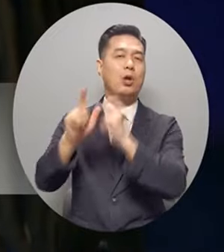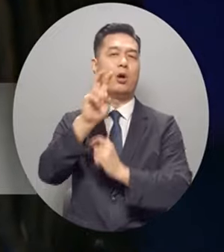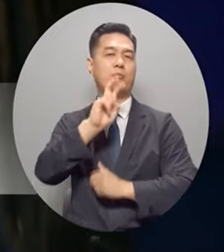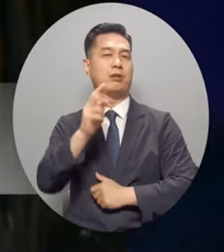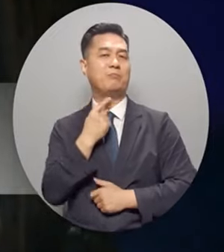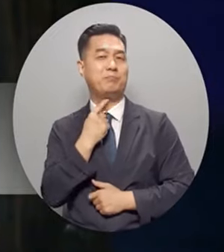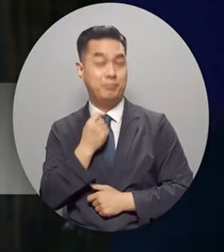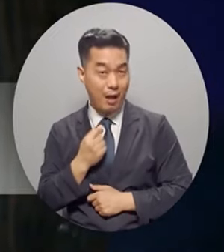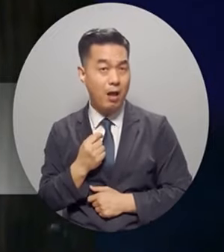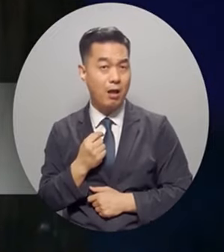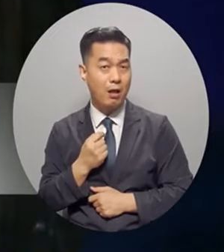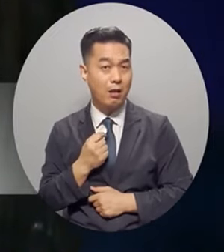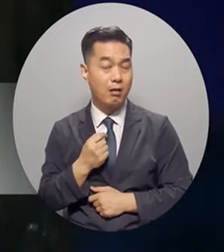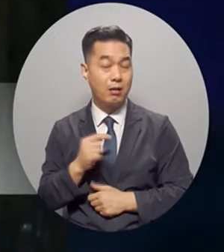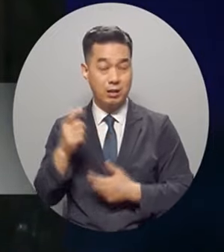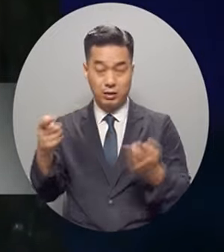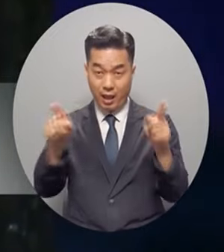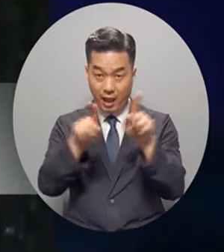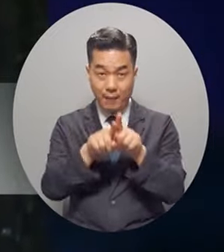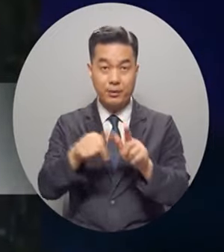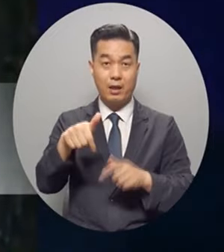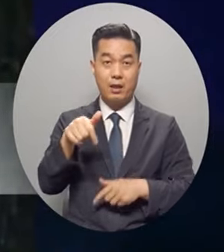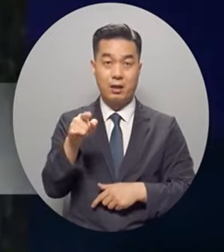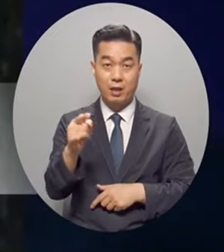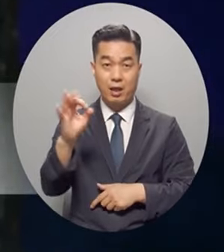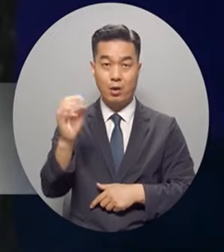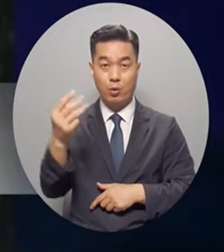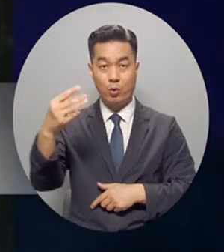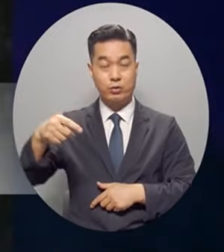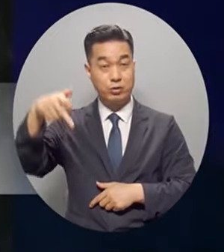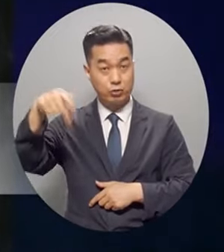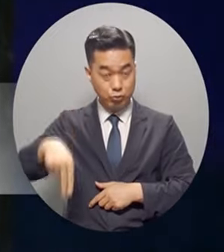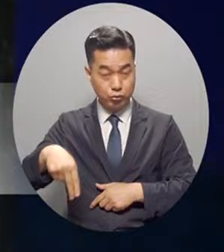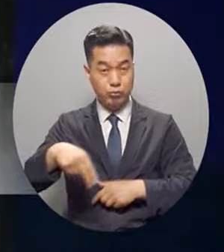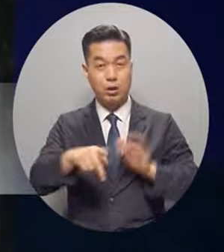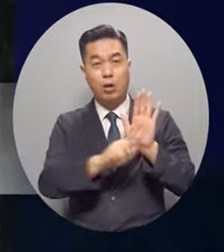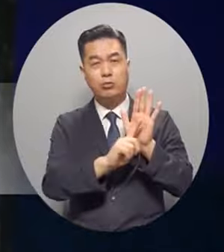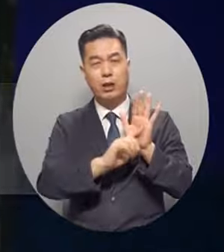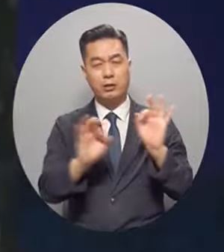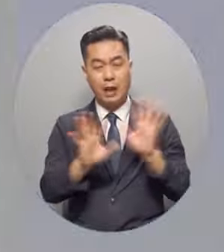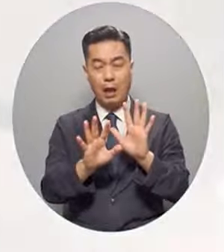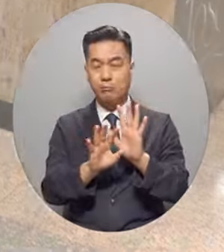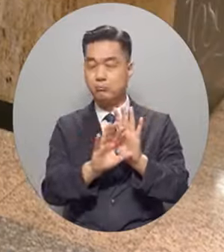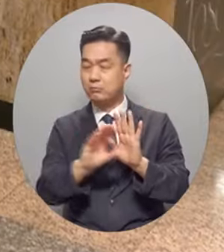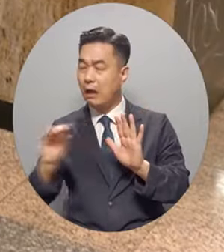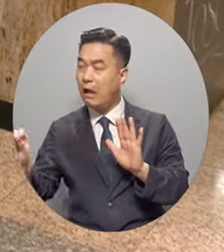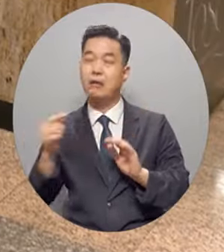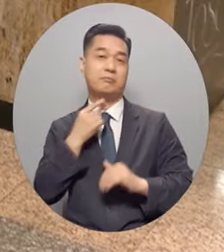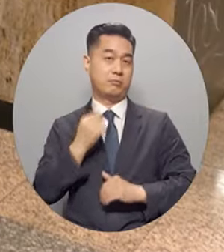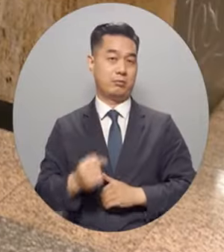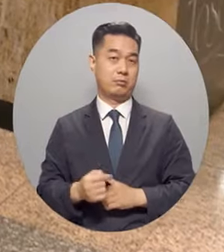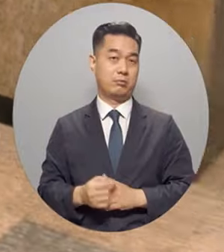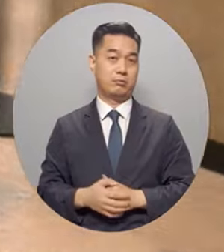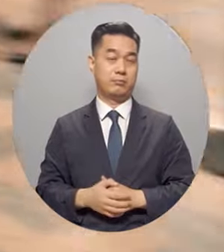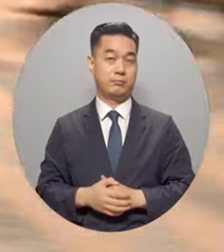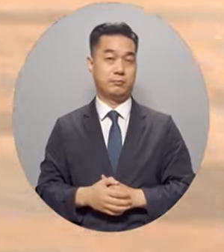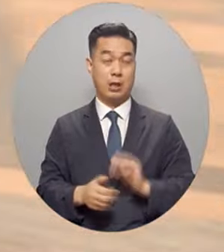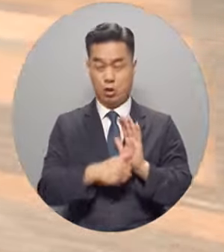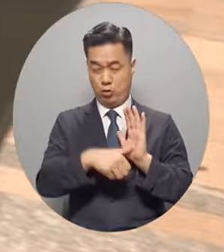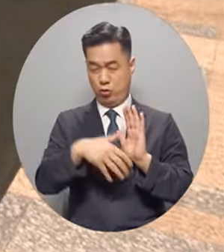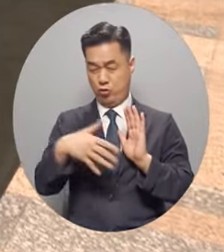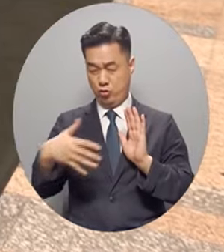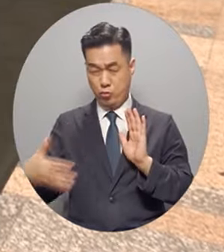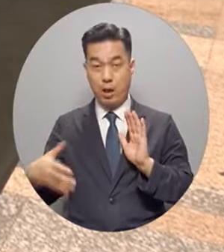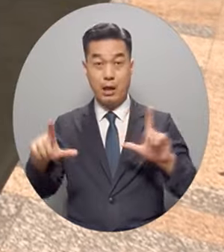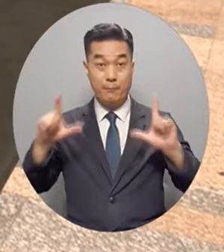불렀는데 그때 같이 공연했던 게오르규는 아예 무대에서 잠시 사라졌습니다. 세계적인 스타를 보러 돈과